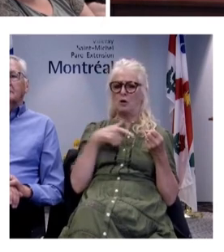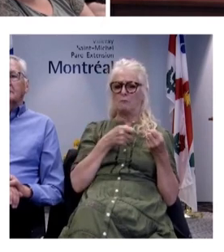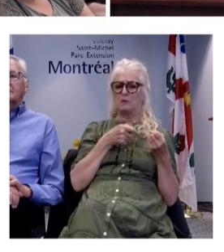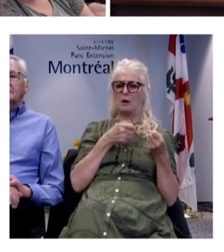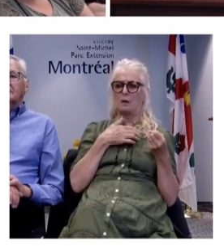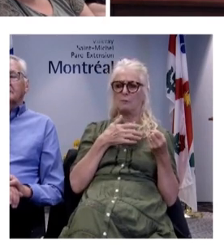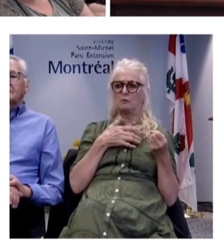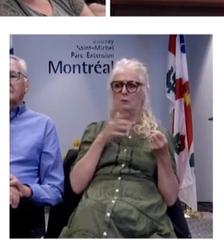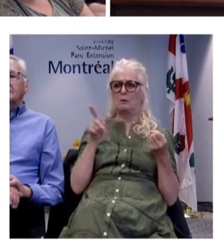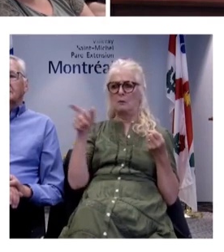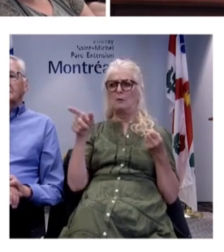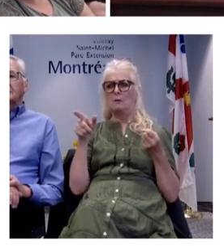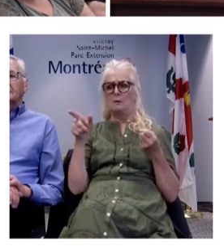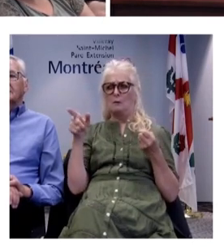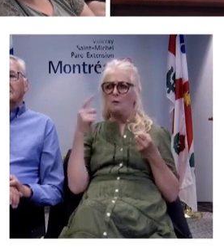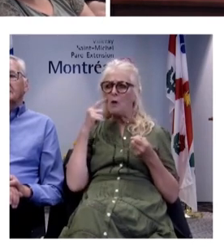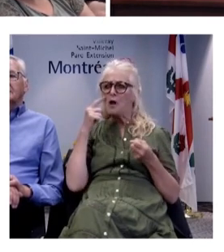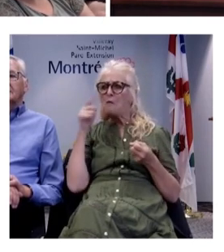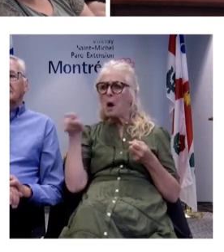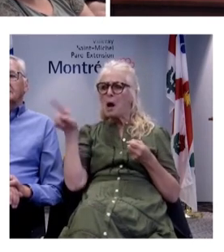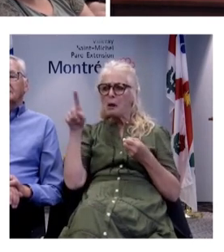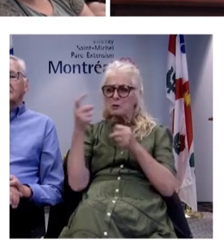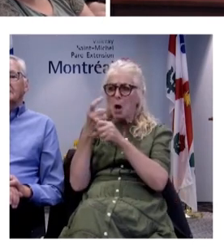n'ont pas fait assez ou bon